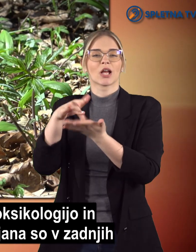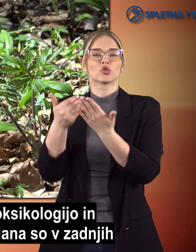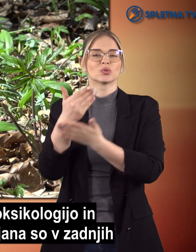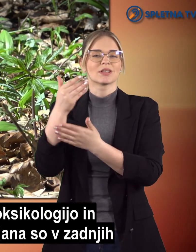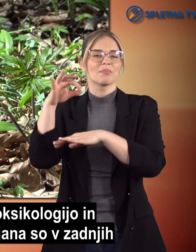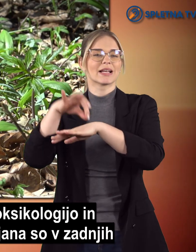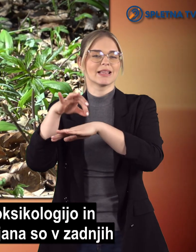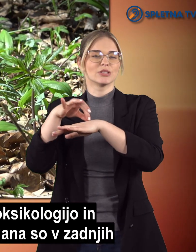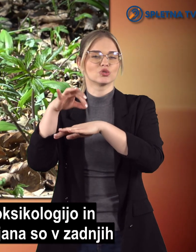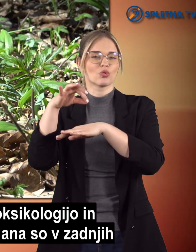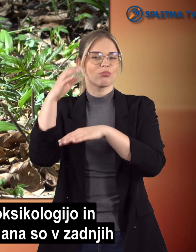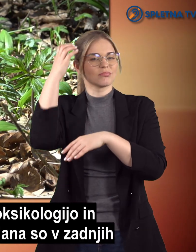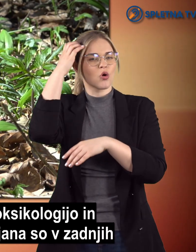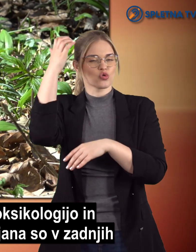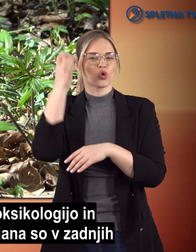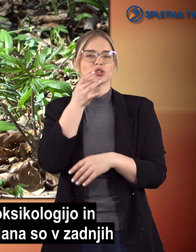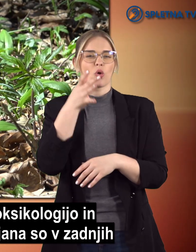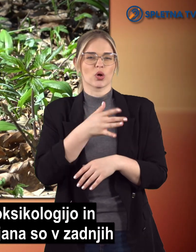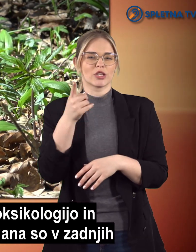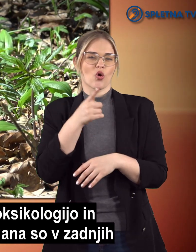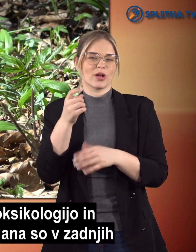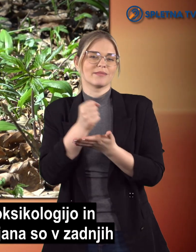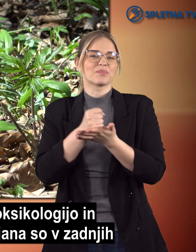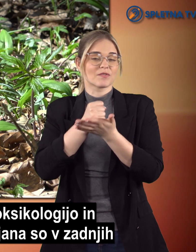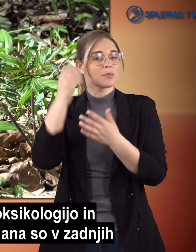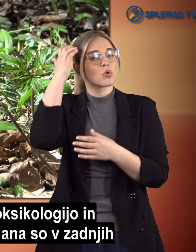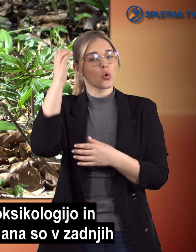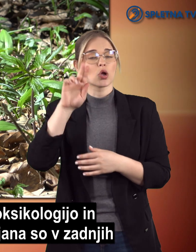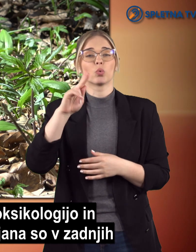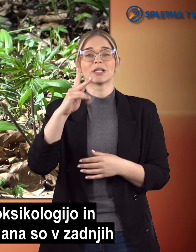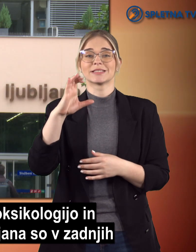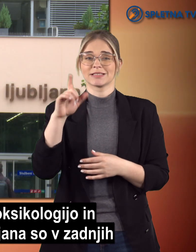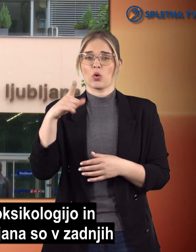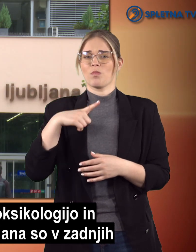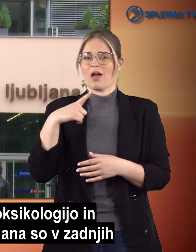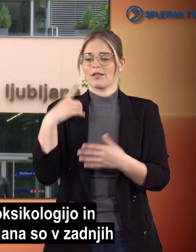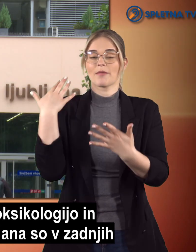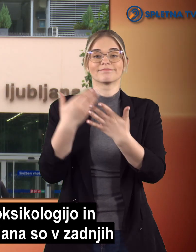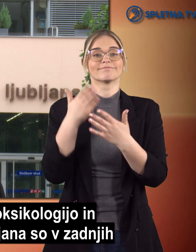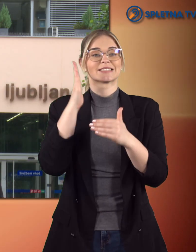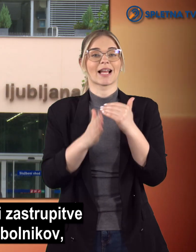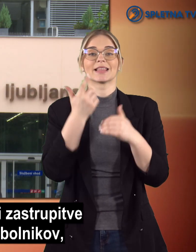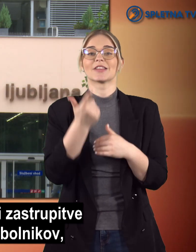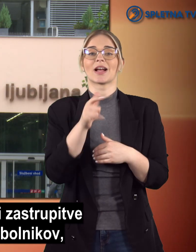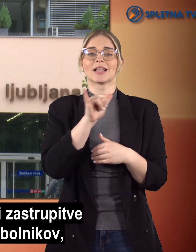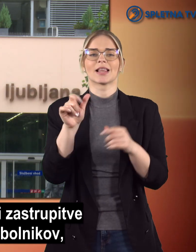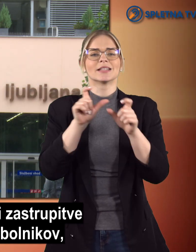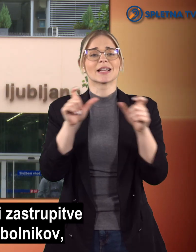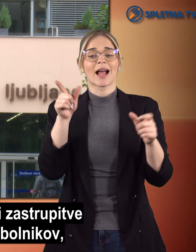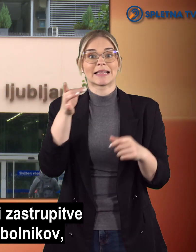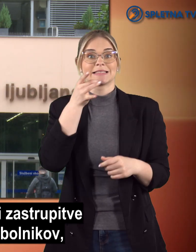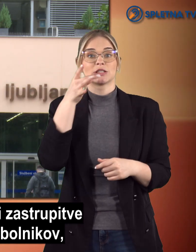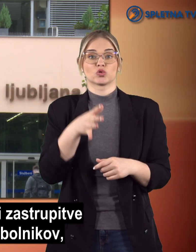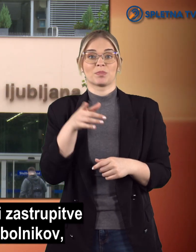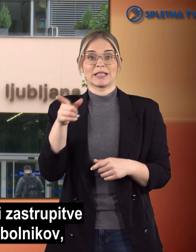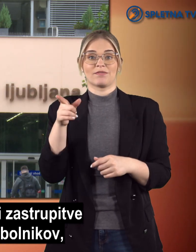V Centru za klinično toksikologijo in farmakologijo UKC Ljubljana so v zadnjih 20 letih zaradi